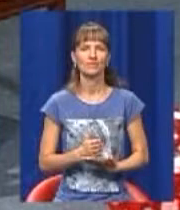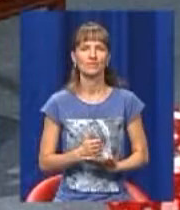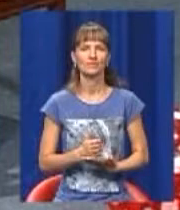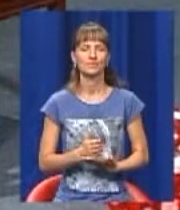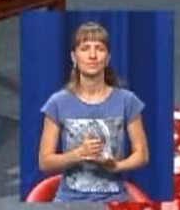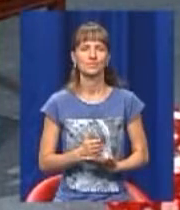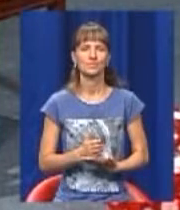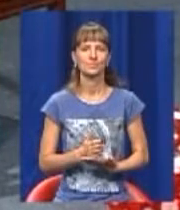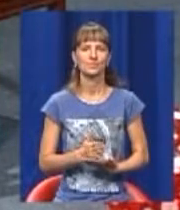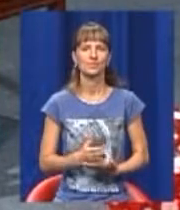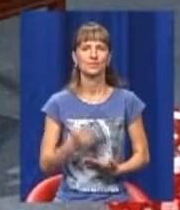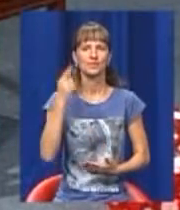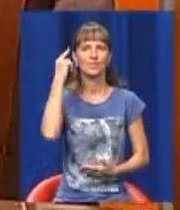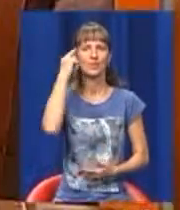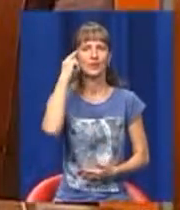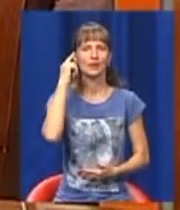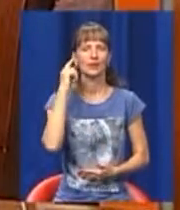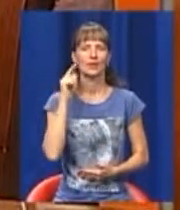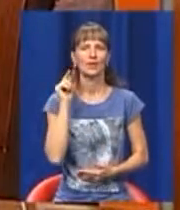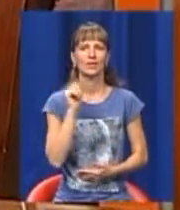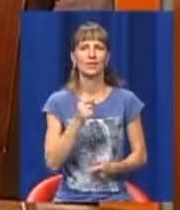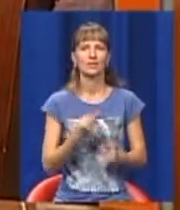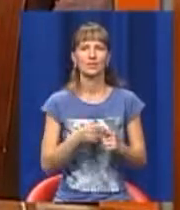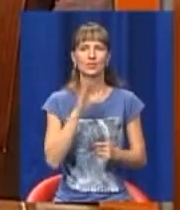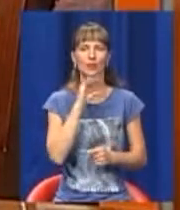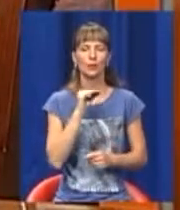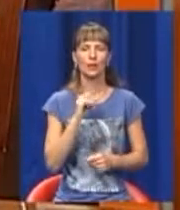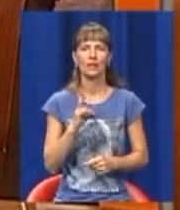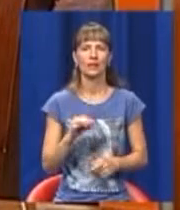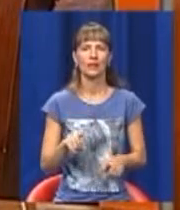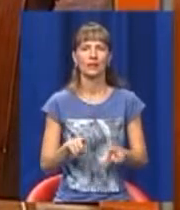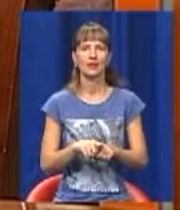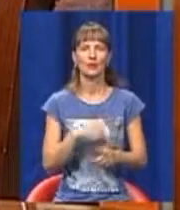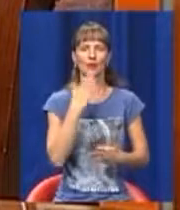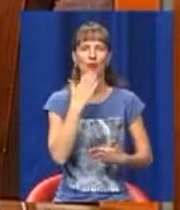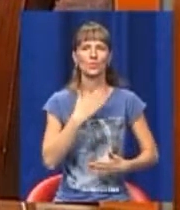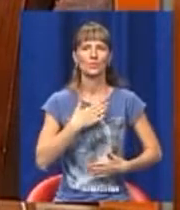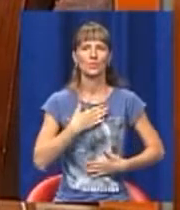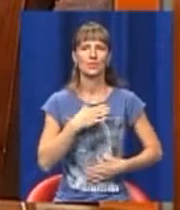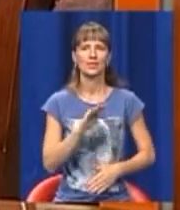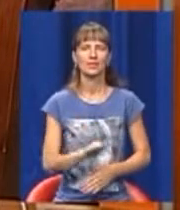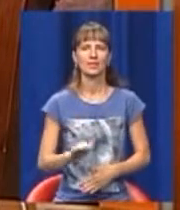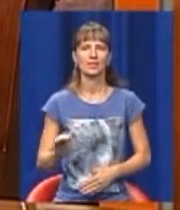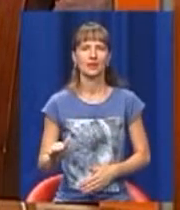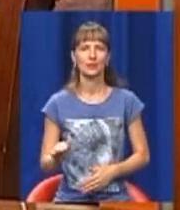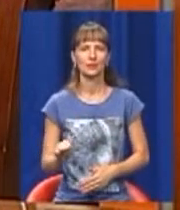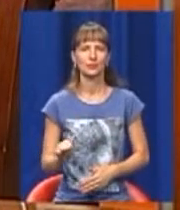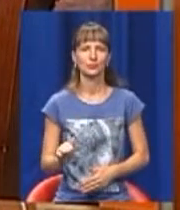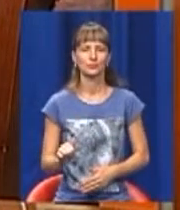Ну, здається, мені так любить дітей.